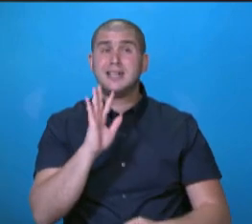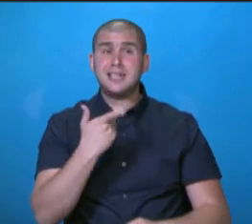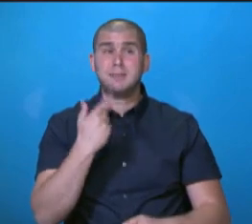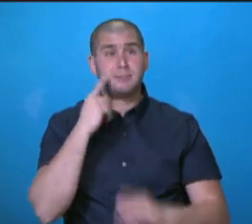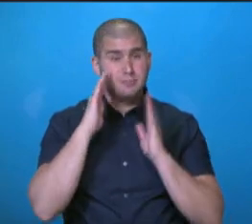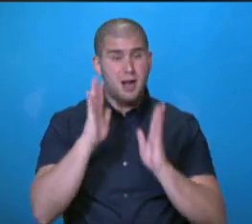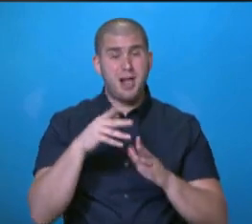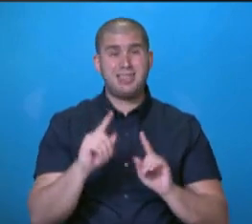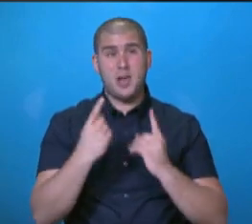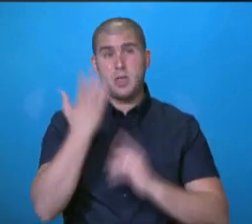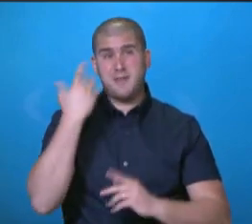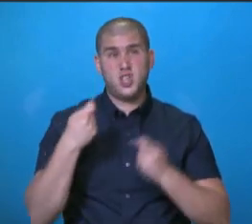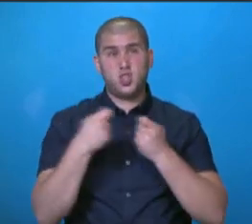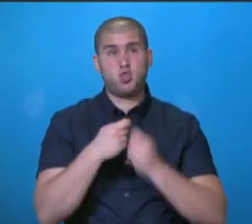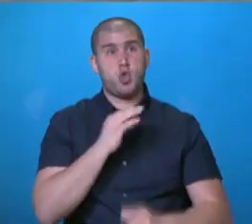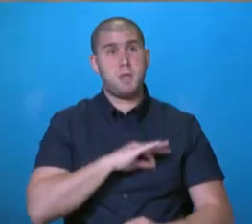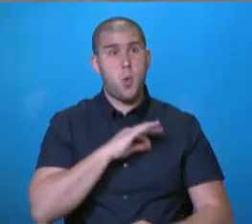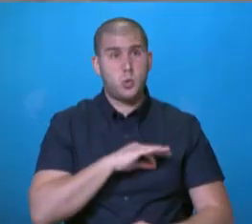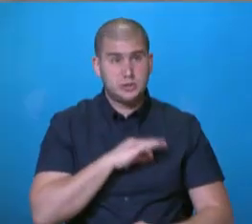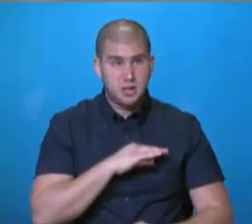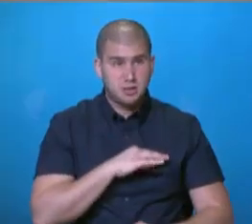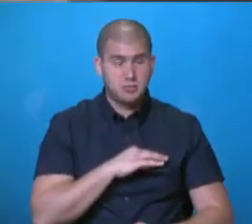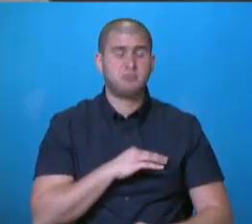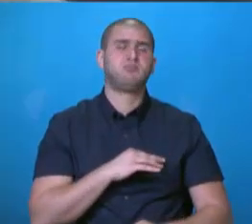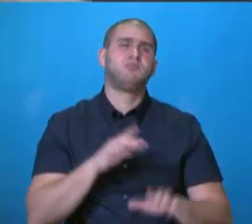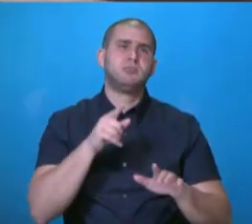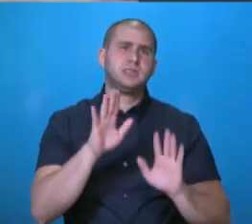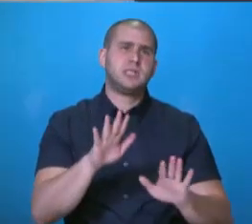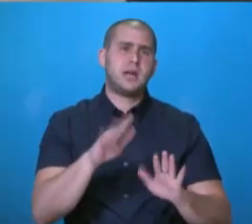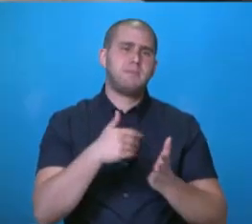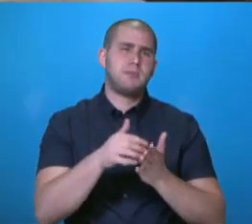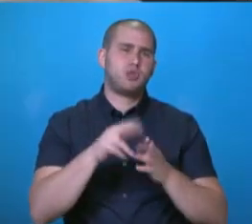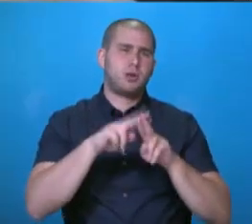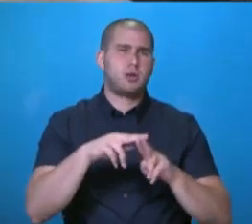תקריות עבר שקשורות ברוסיה, כך זה כנראה גם יישאר.